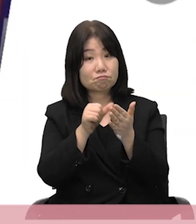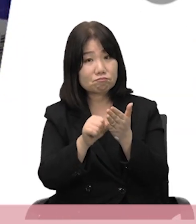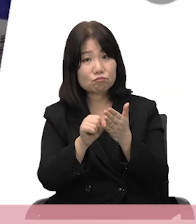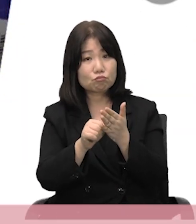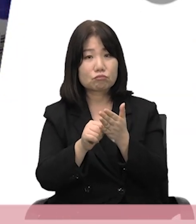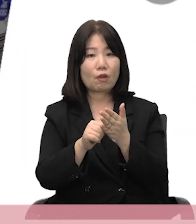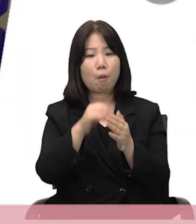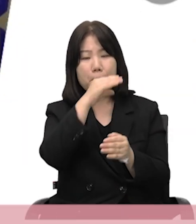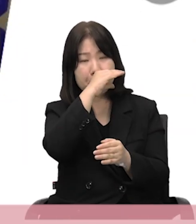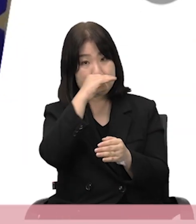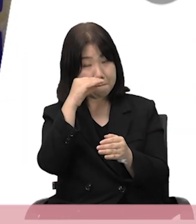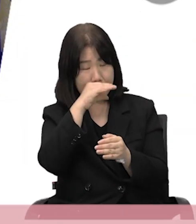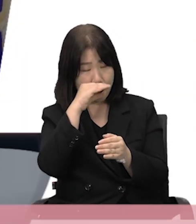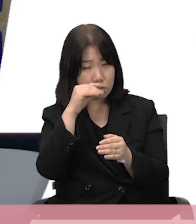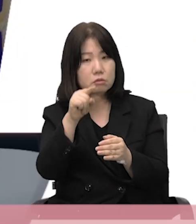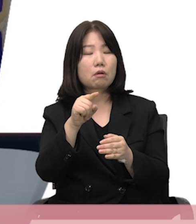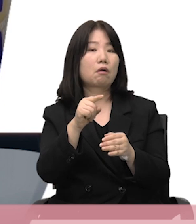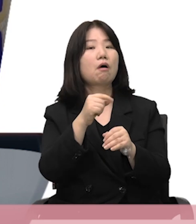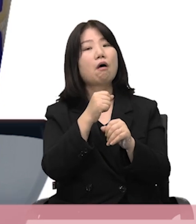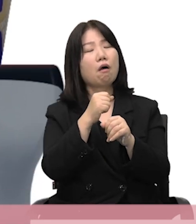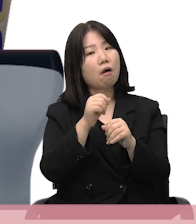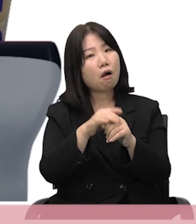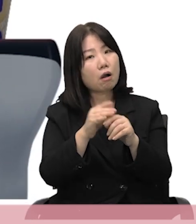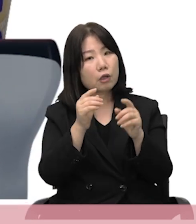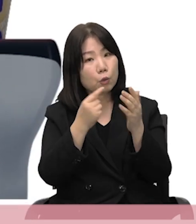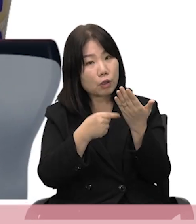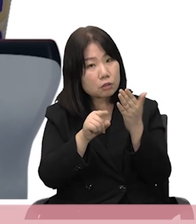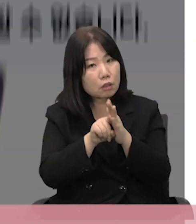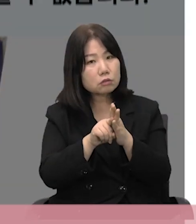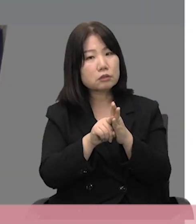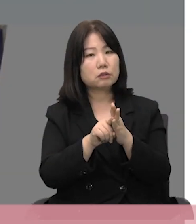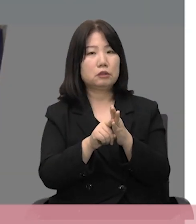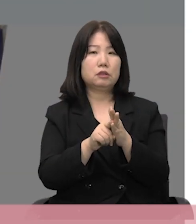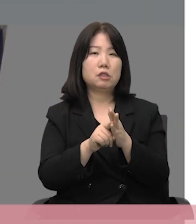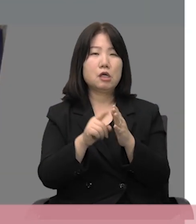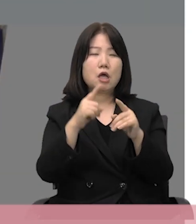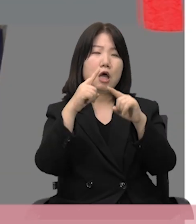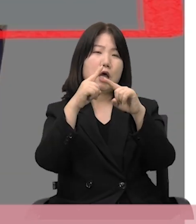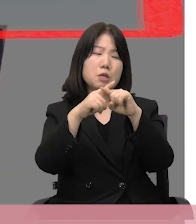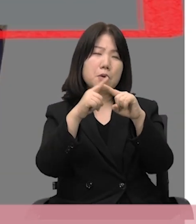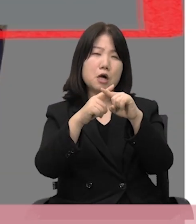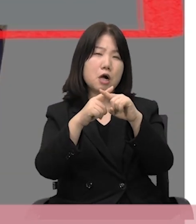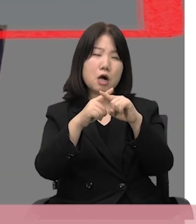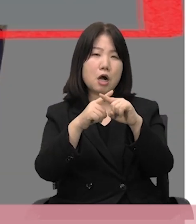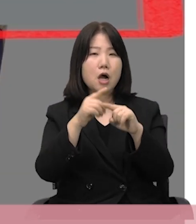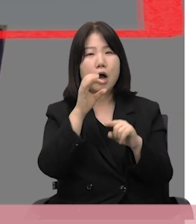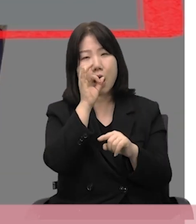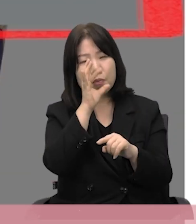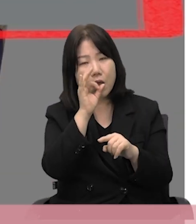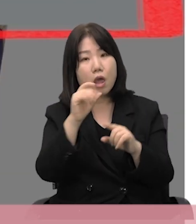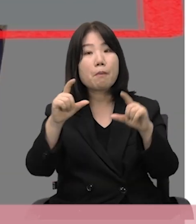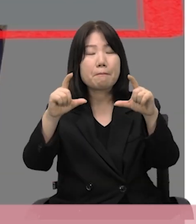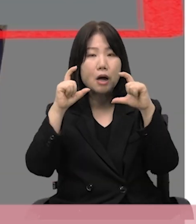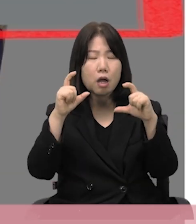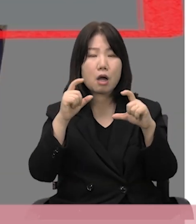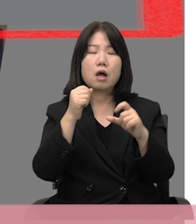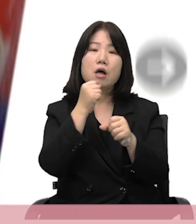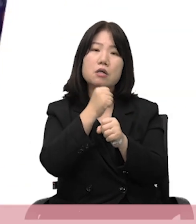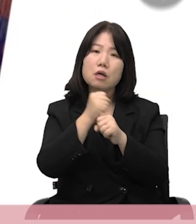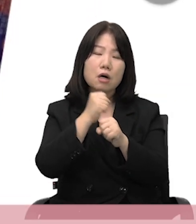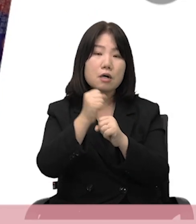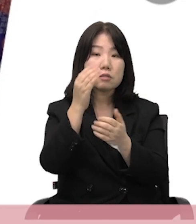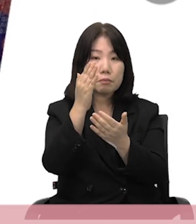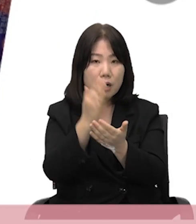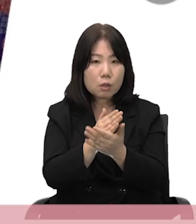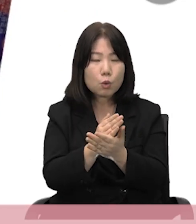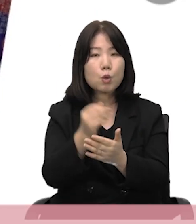제대로 인식되지 않는 경우에는 바코드를 인식할 수 없습니다 라는 안내 문자가 나와요. 이럴 때는 당황하지 말고